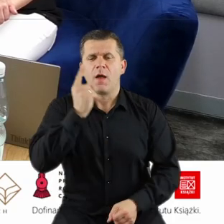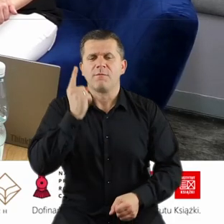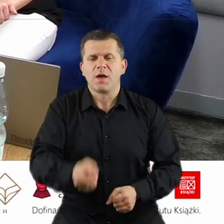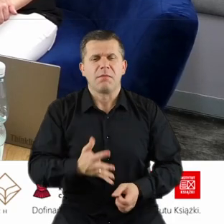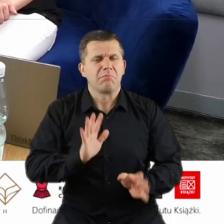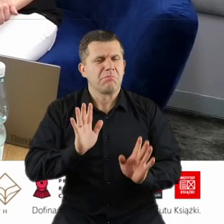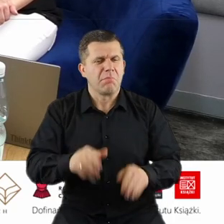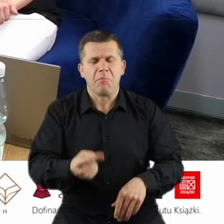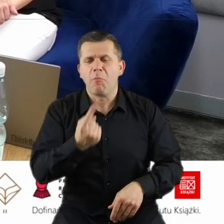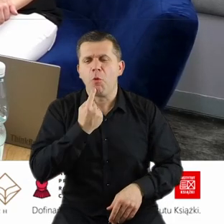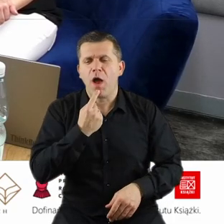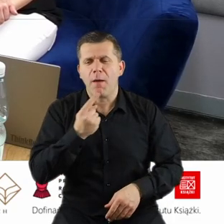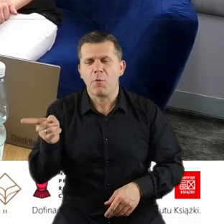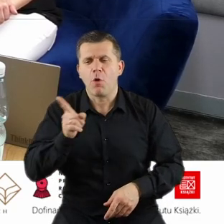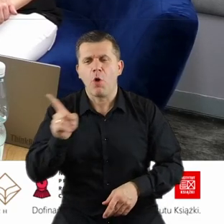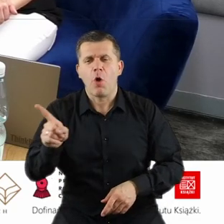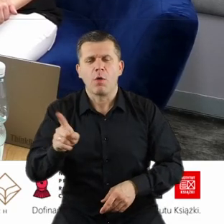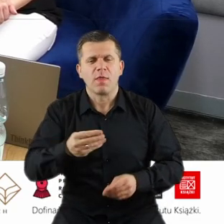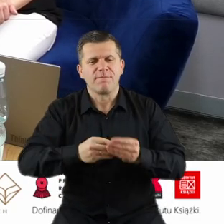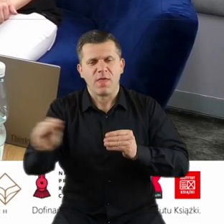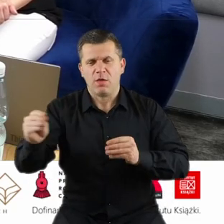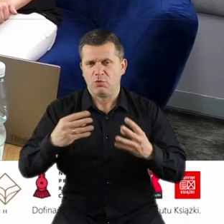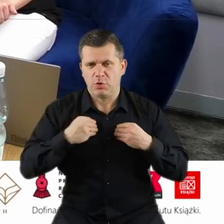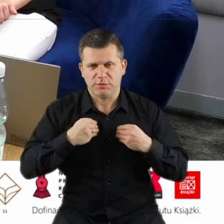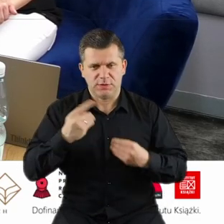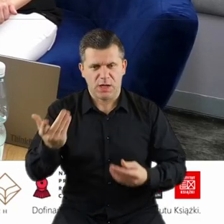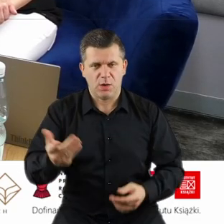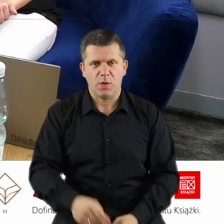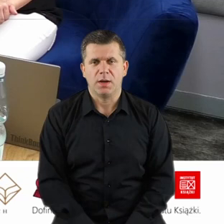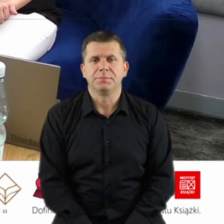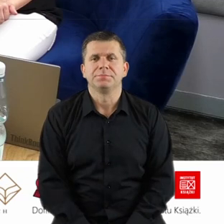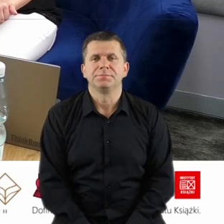Ale jego wyrok był ułamkiem tego, który ona dostała, prawda?